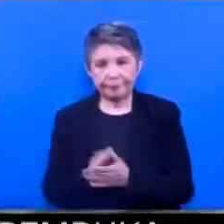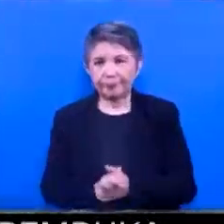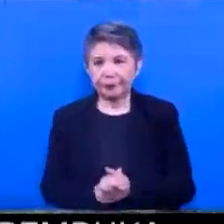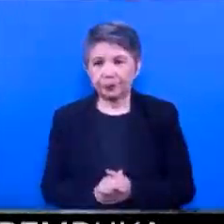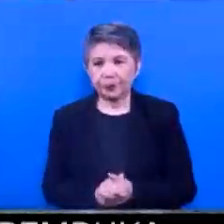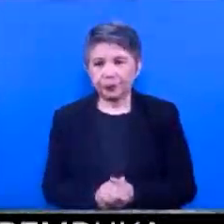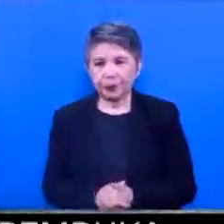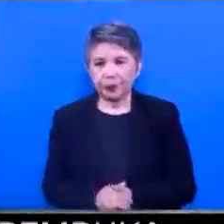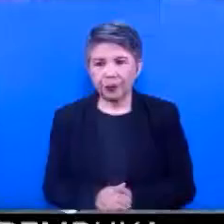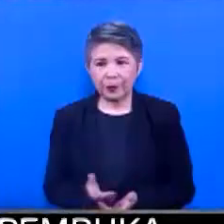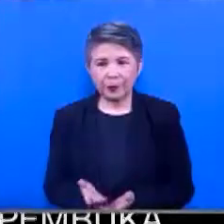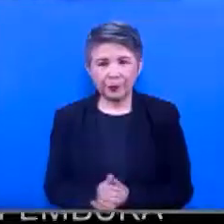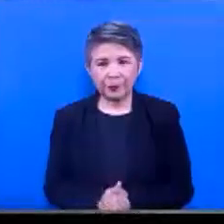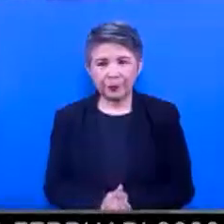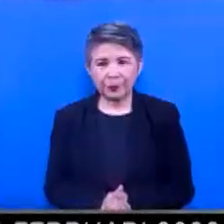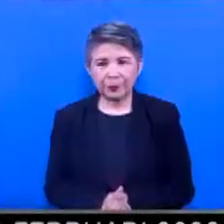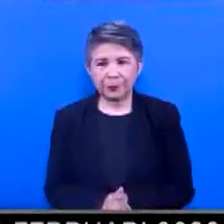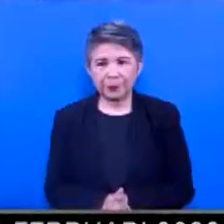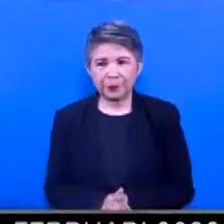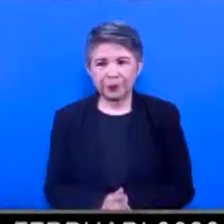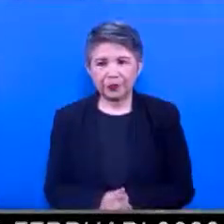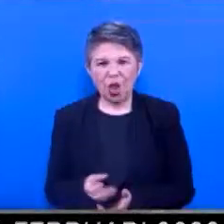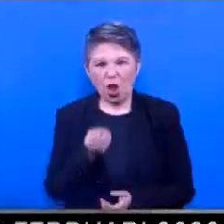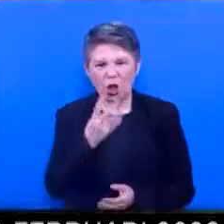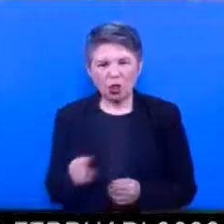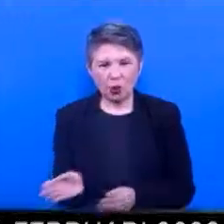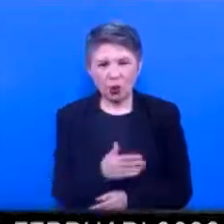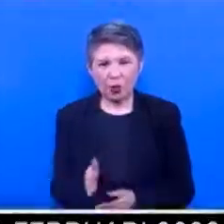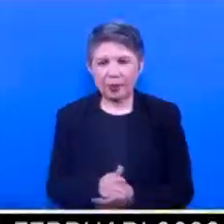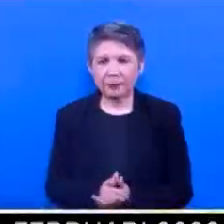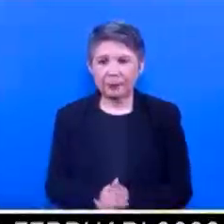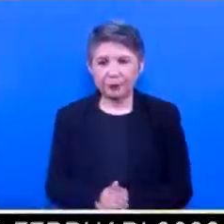memasukkannya. Wah, iya, lumayan.